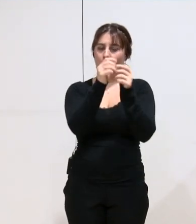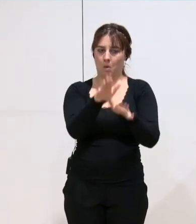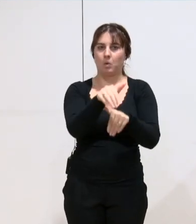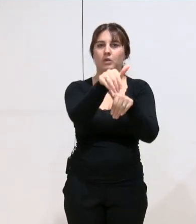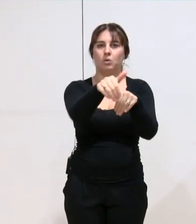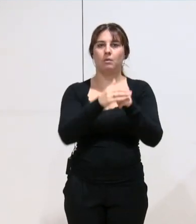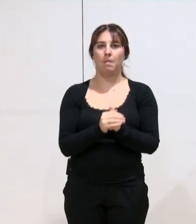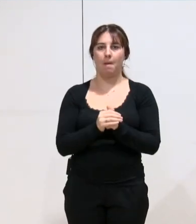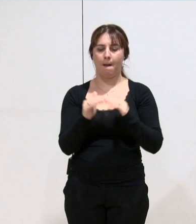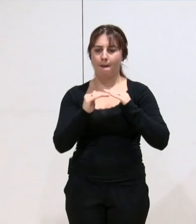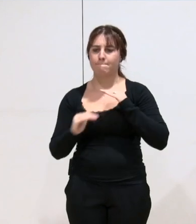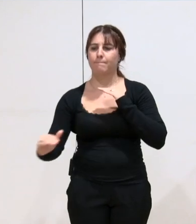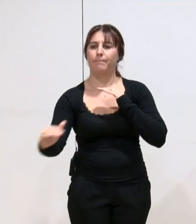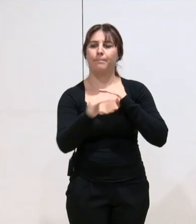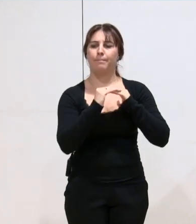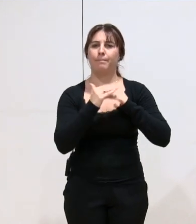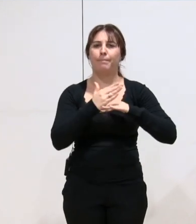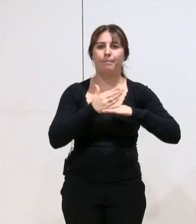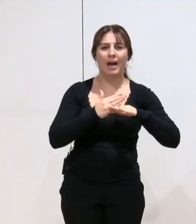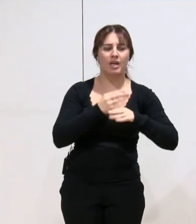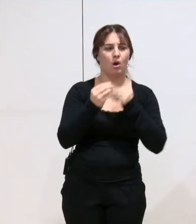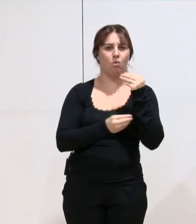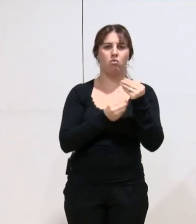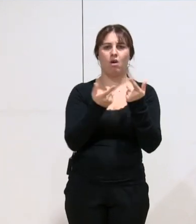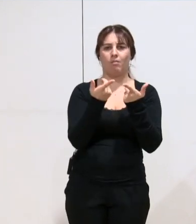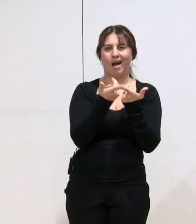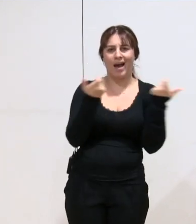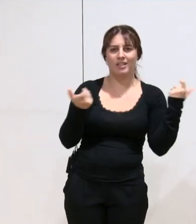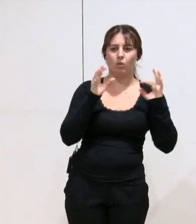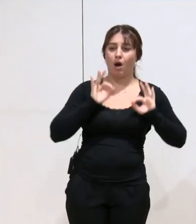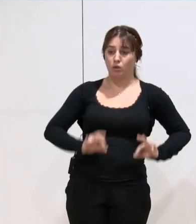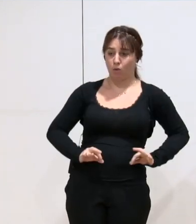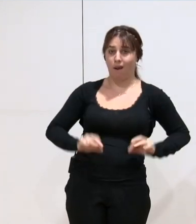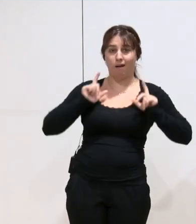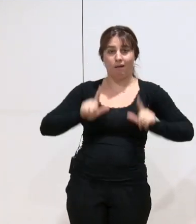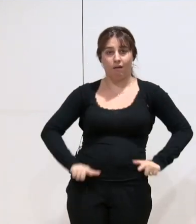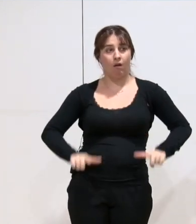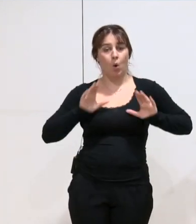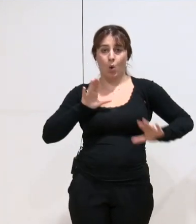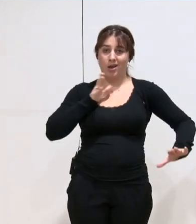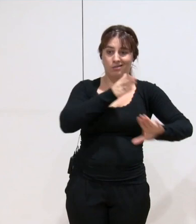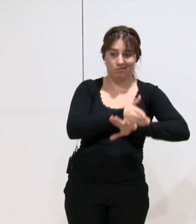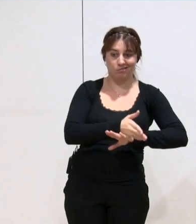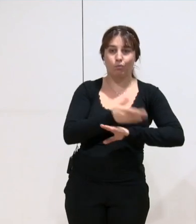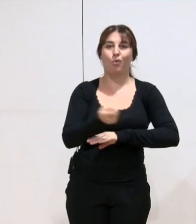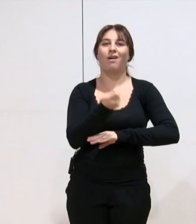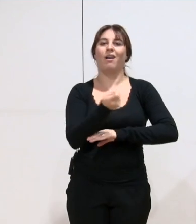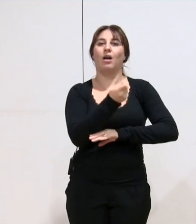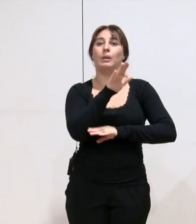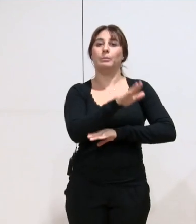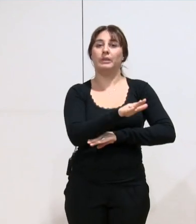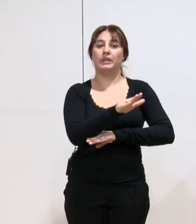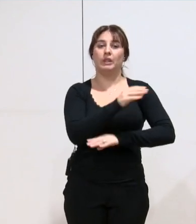parquet et des accessoires pour les scolaires, dans le cadre des cours d'éducation physique et sportive, ainsi que pour le